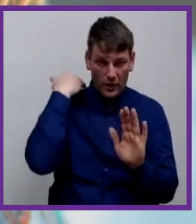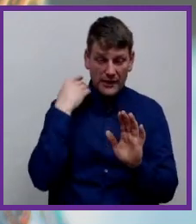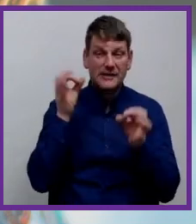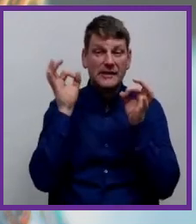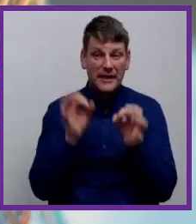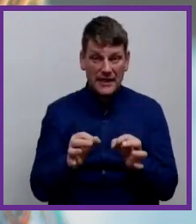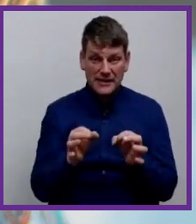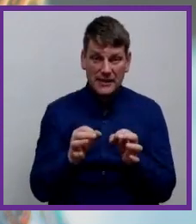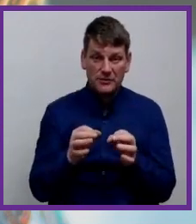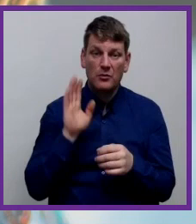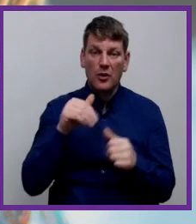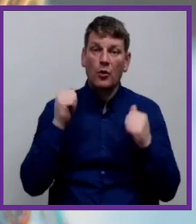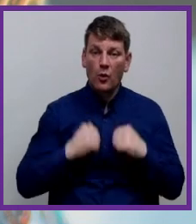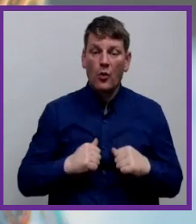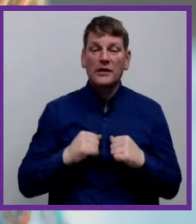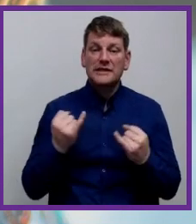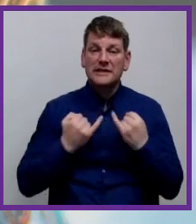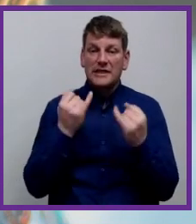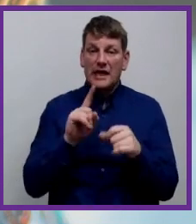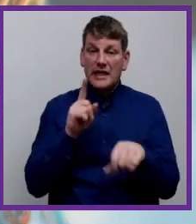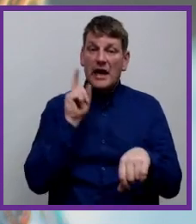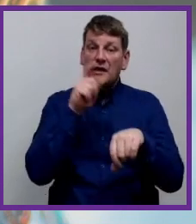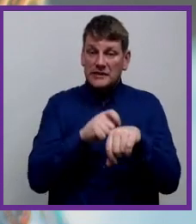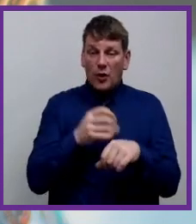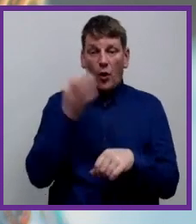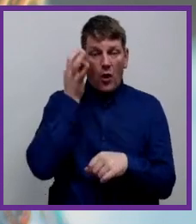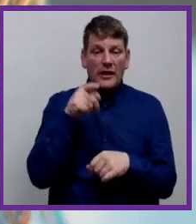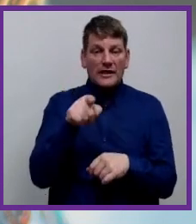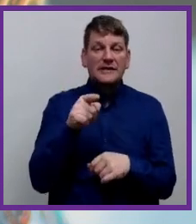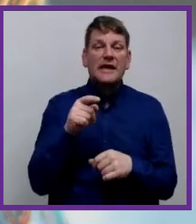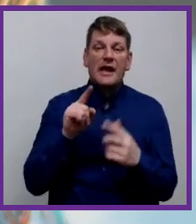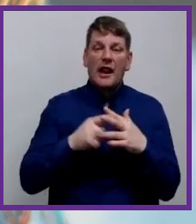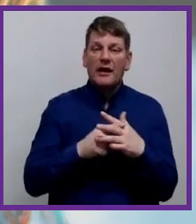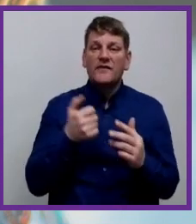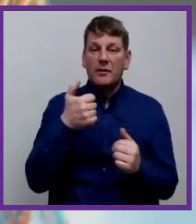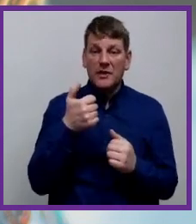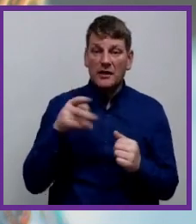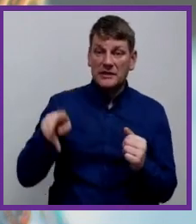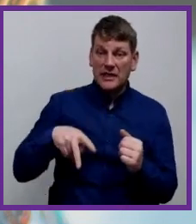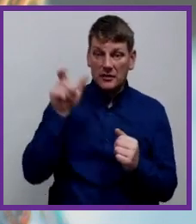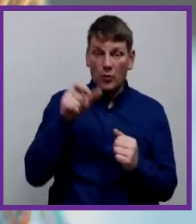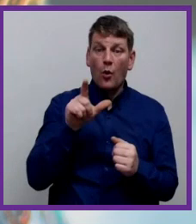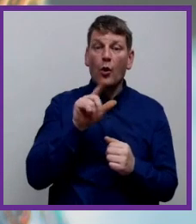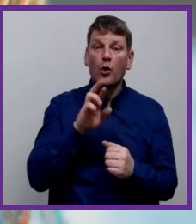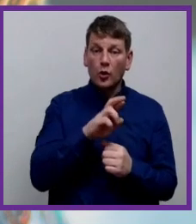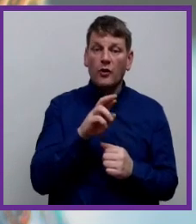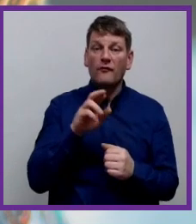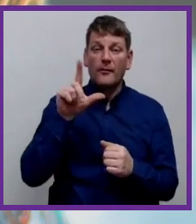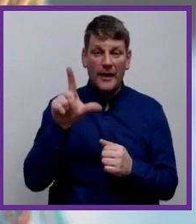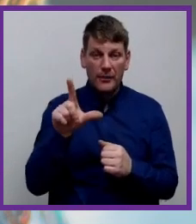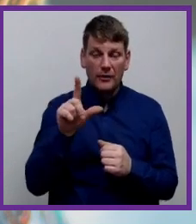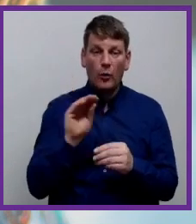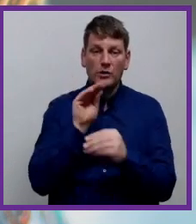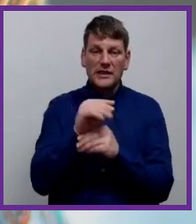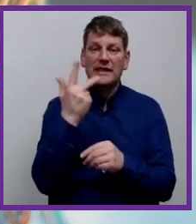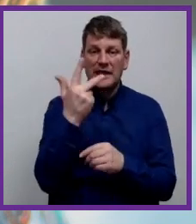tiesības gods un cīņa ir aizskart konkrētam Jelgavas ģimnāzijas direktoram, un Ludolfam Libertam uzlika toreiz